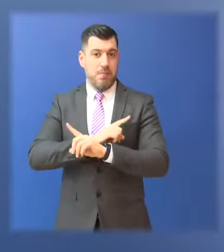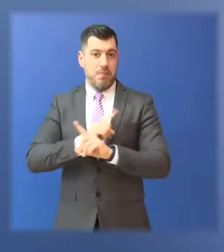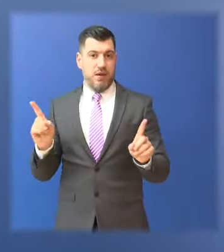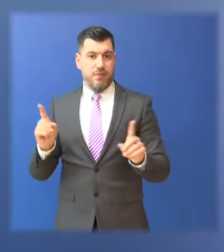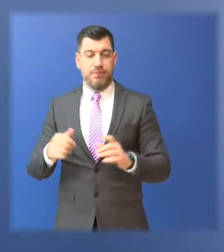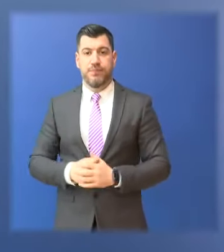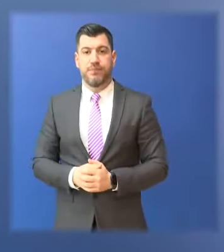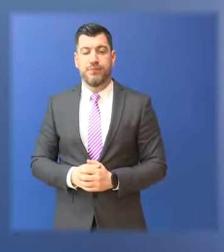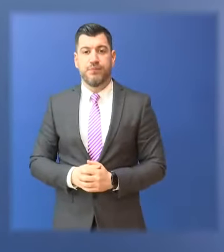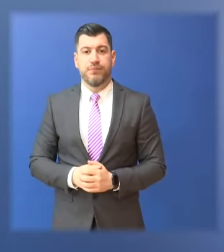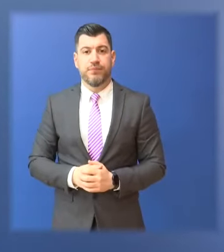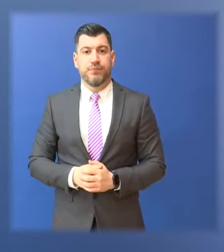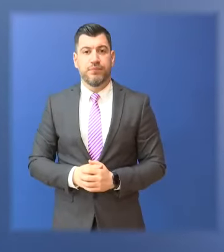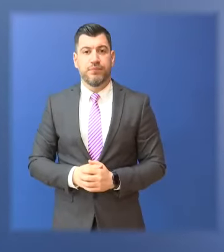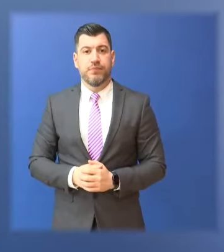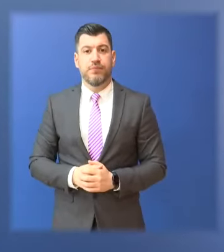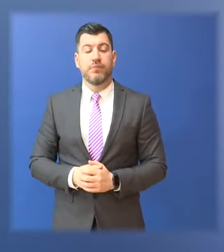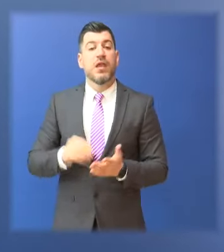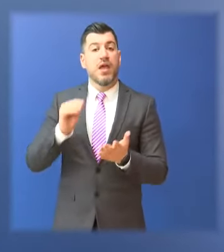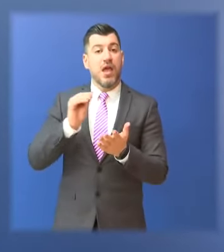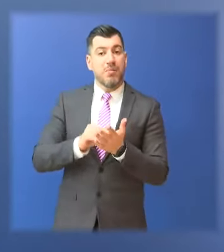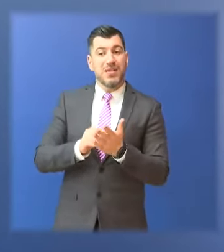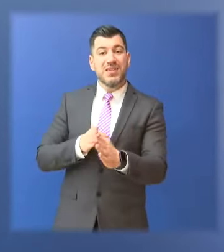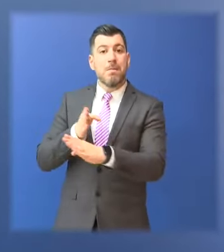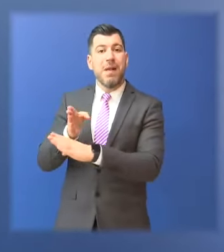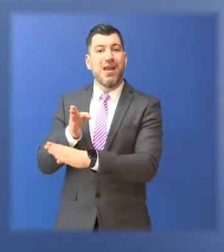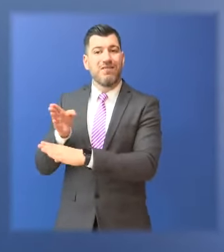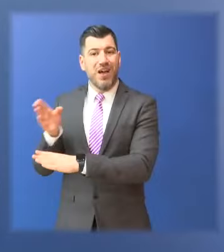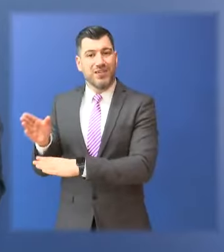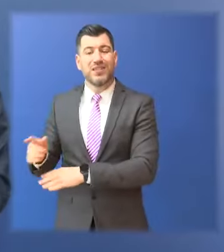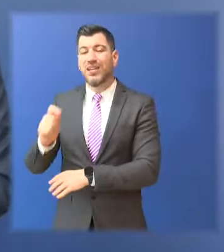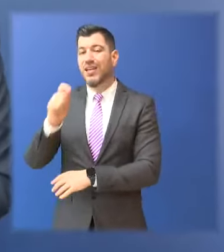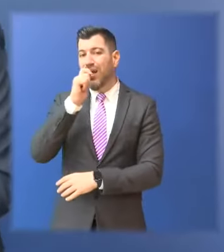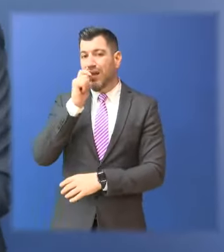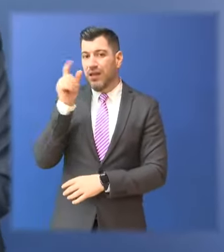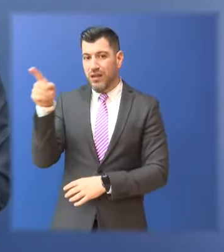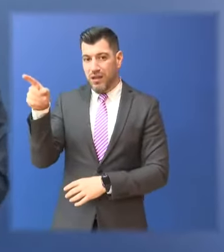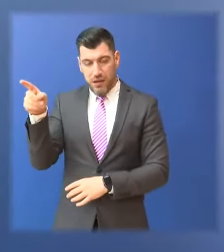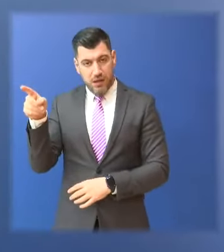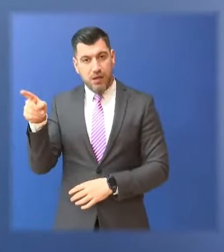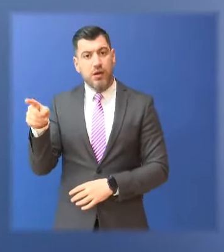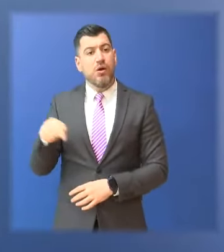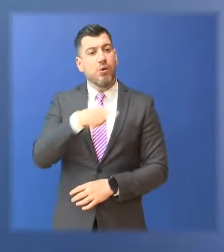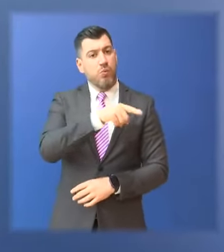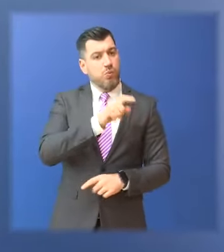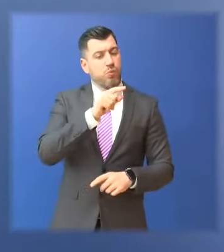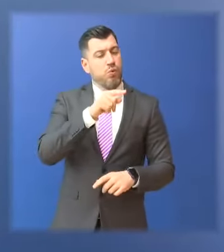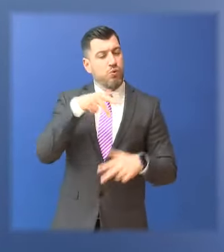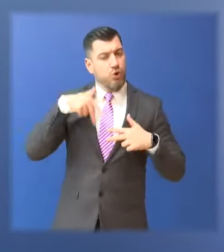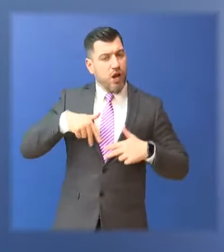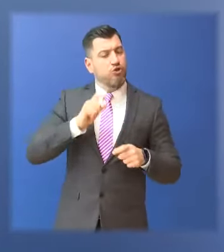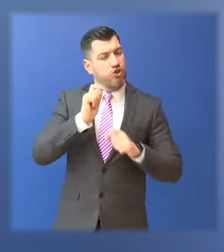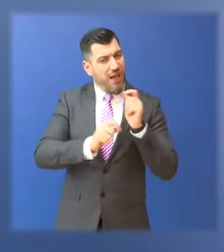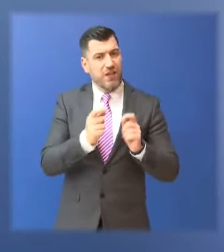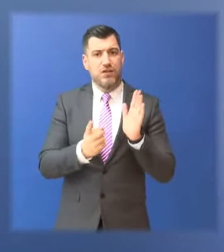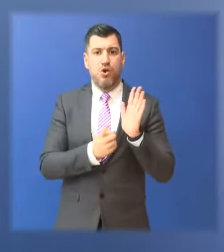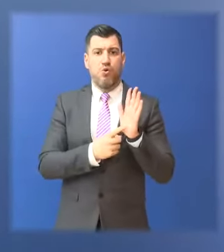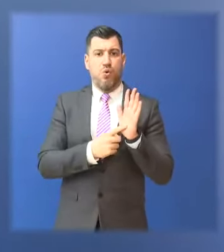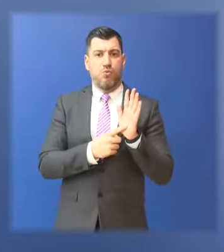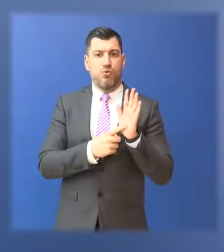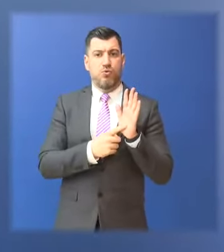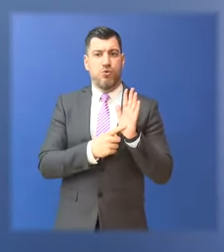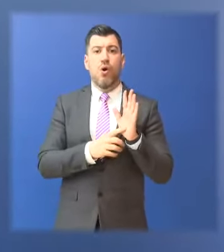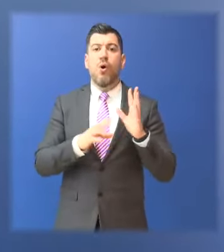ως προς την επαγγελματική διαιτησία, η οποία παρέμβαση από την πλευρά του κράτους νομοθετήθηκε, άρα ως προς τις υποχρεώσεις του κράτους